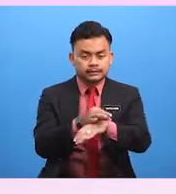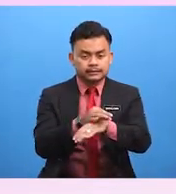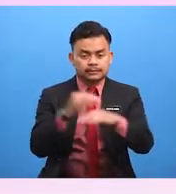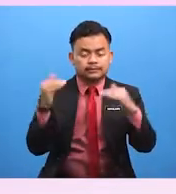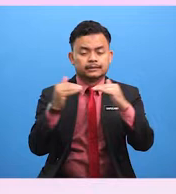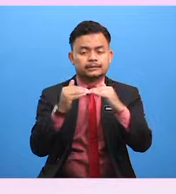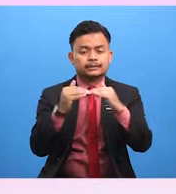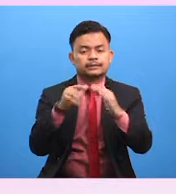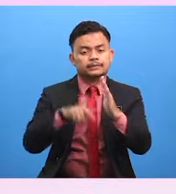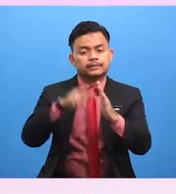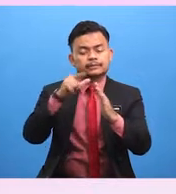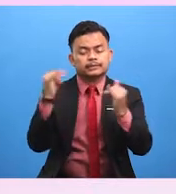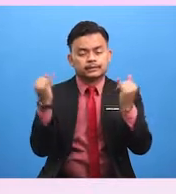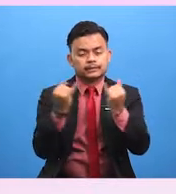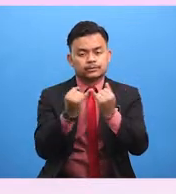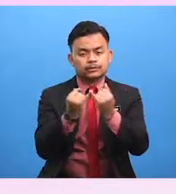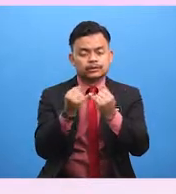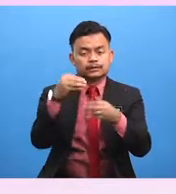bentuk kuboid.